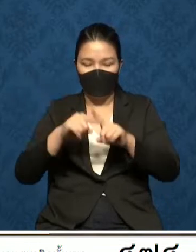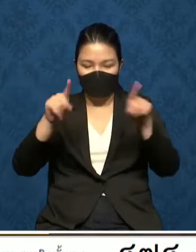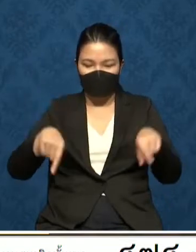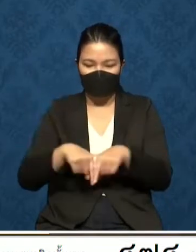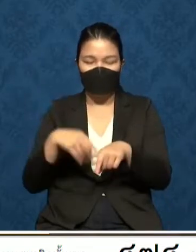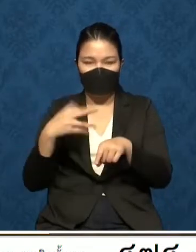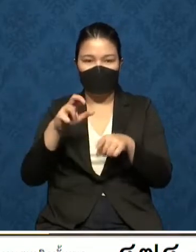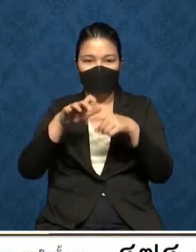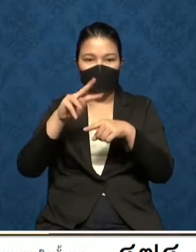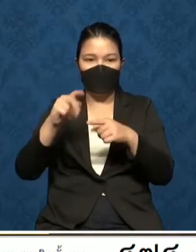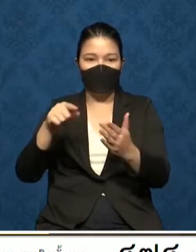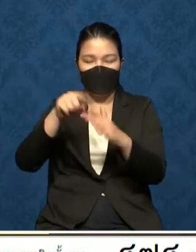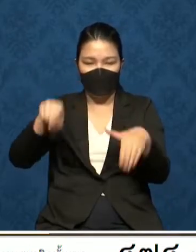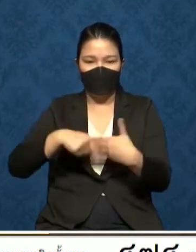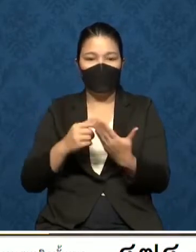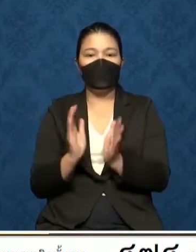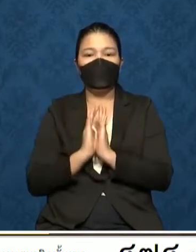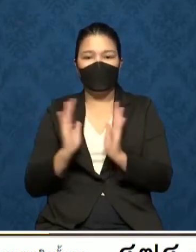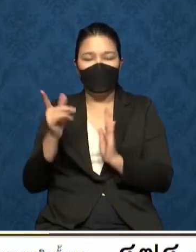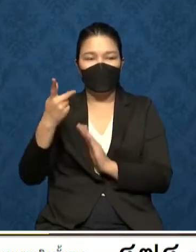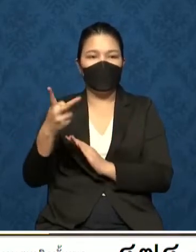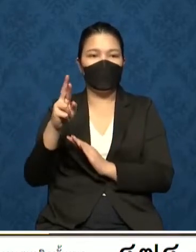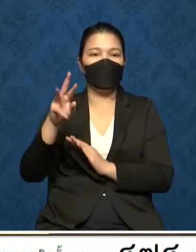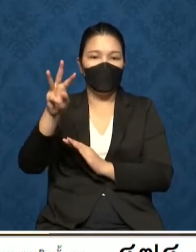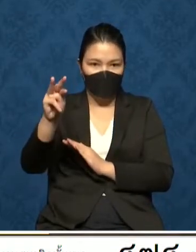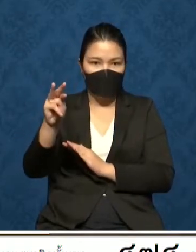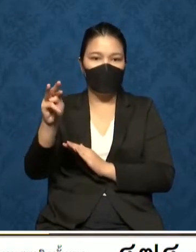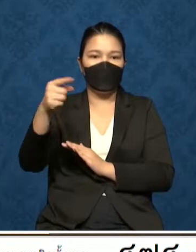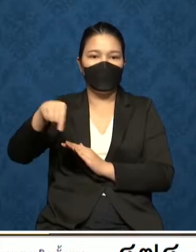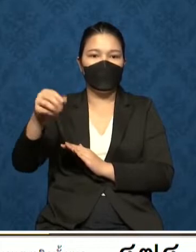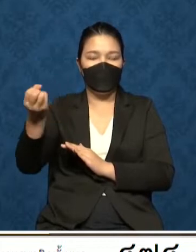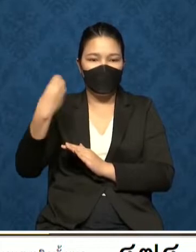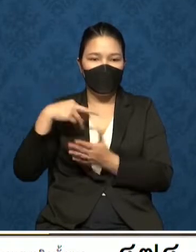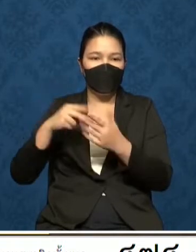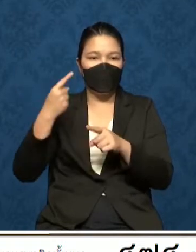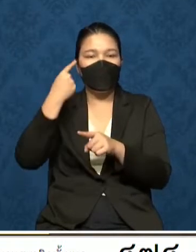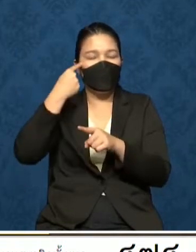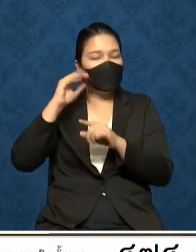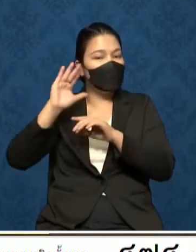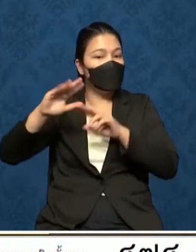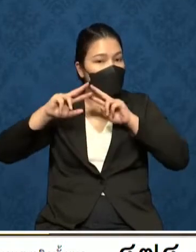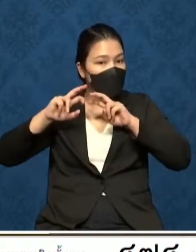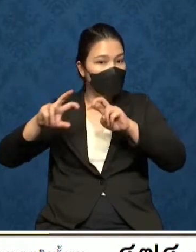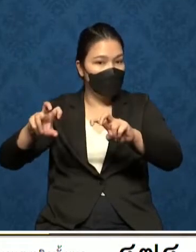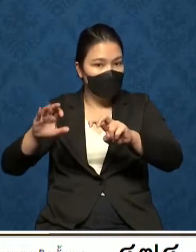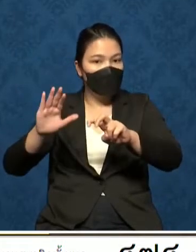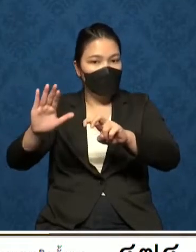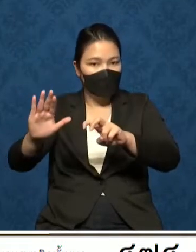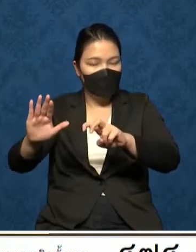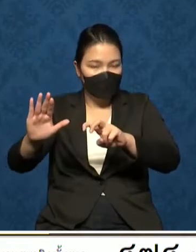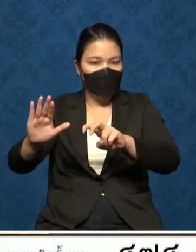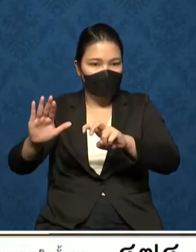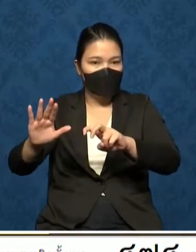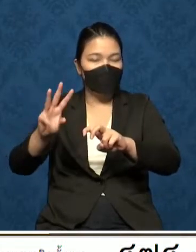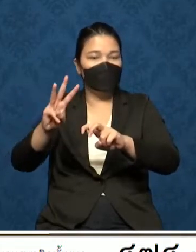ปัตย์ต้องขอขอบคุณครม.นะครับที่กรุณาได้นำผลการศึกษาของคณะกรรมการวิส